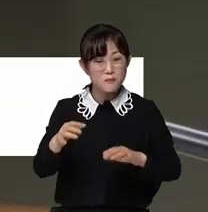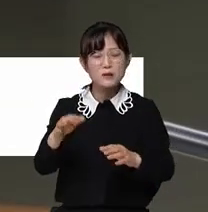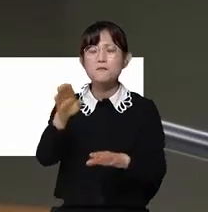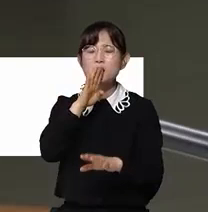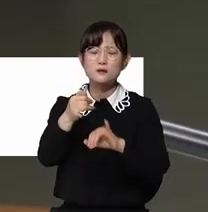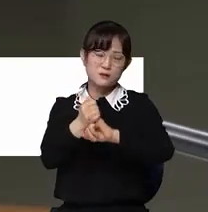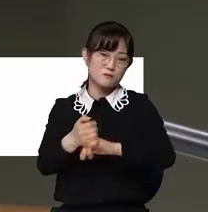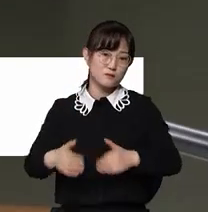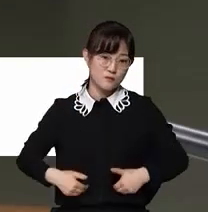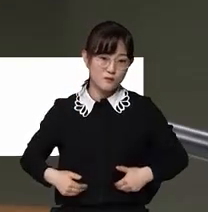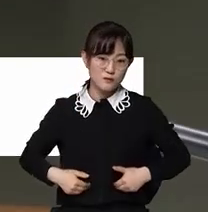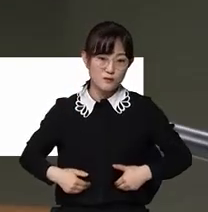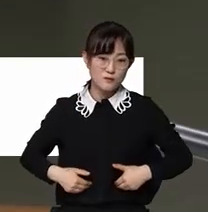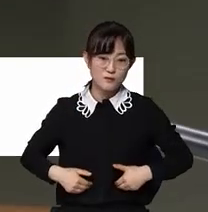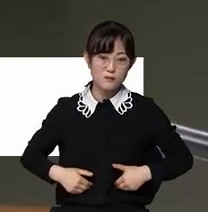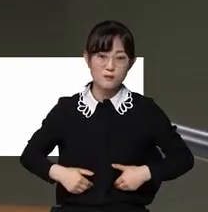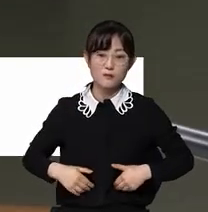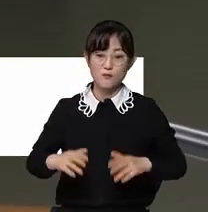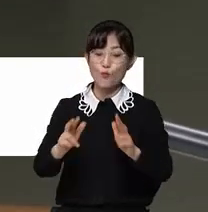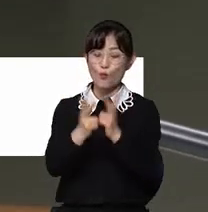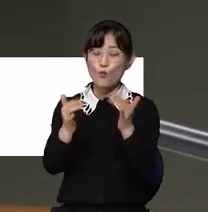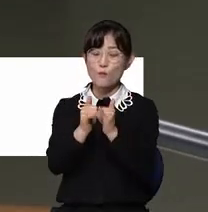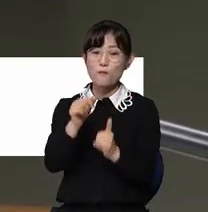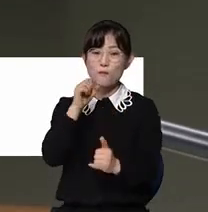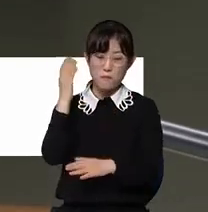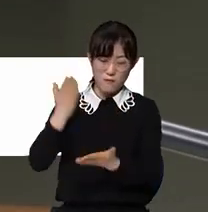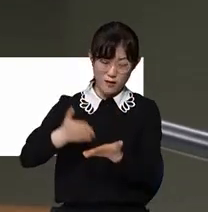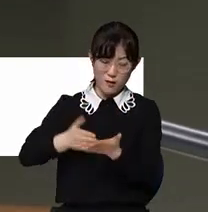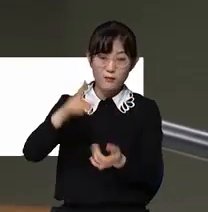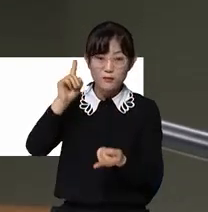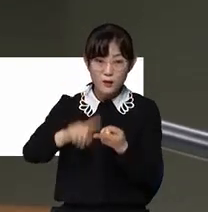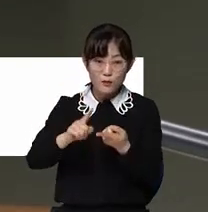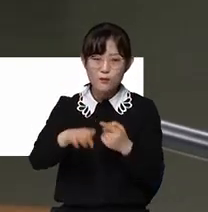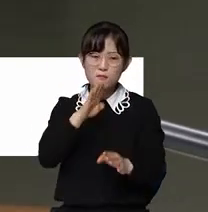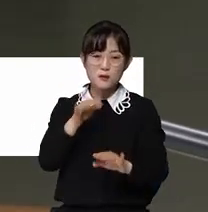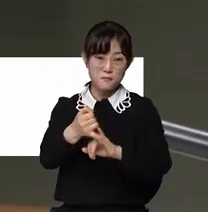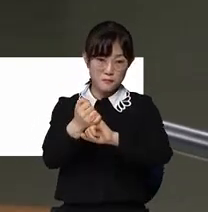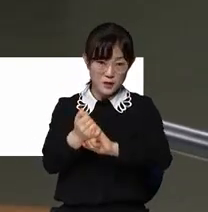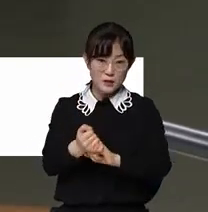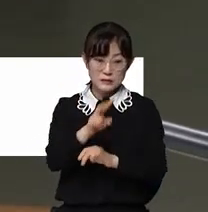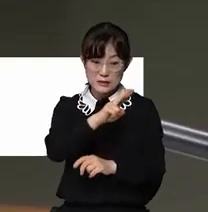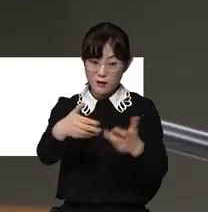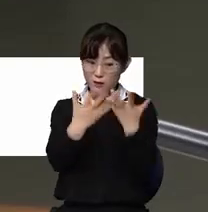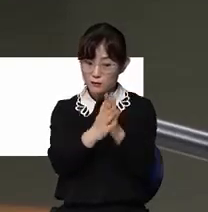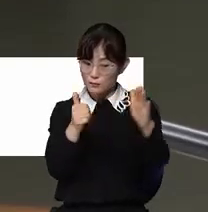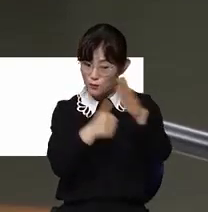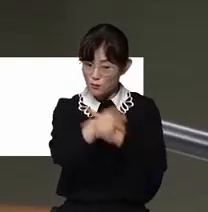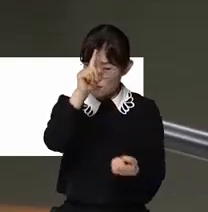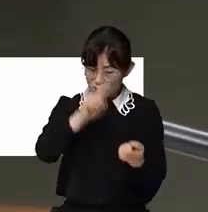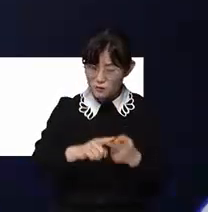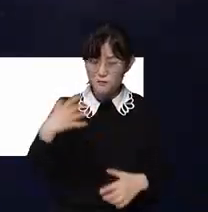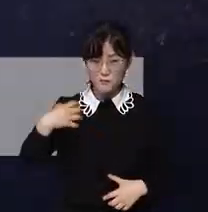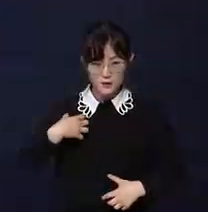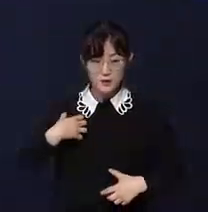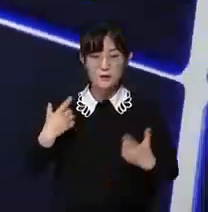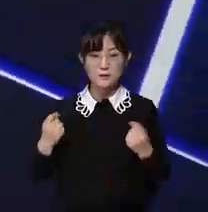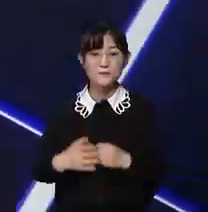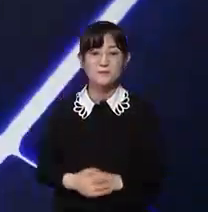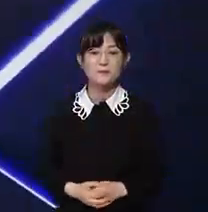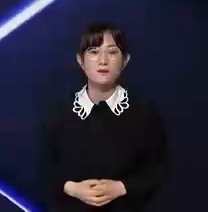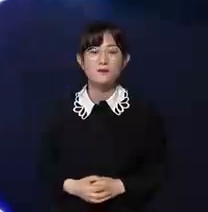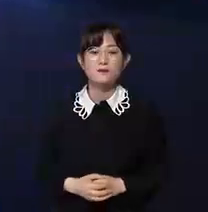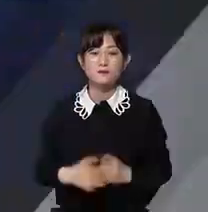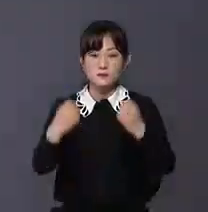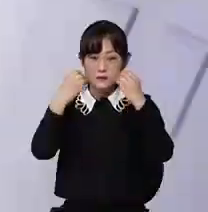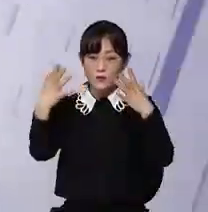야당 본인이 얘기대로 협치와 통합은 필수사항이고 야당 대표를 만나는 건 의무적이에요 4개의